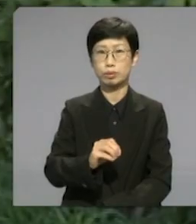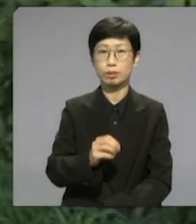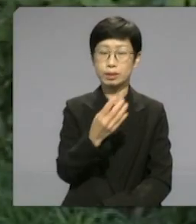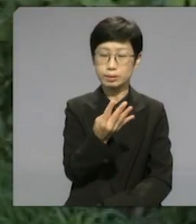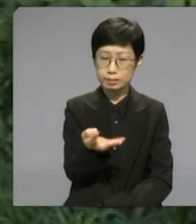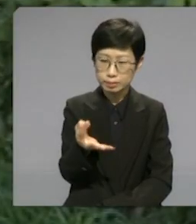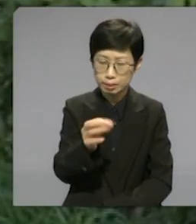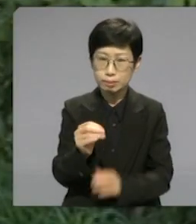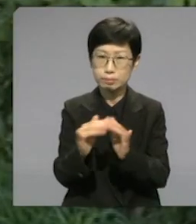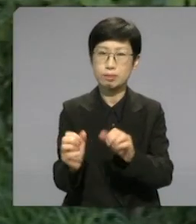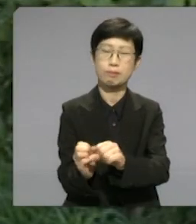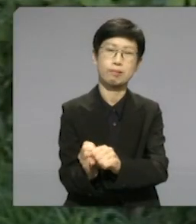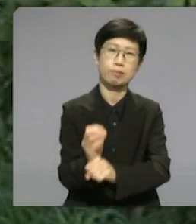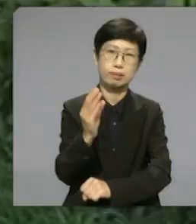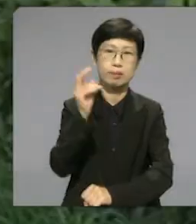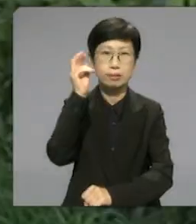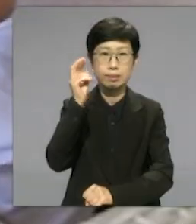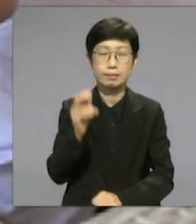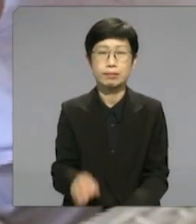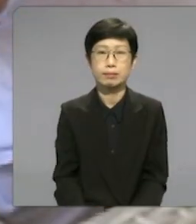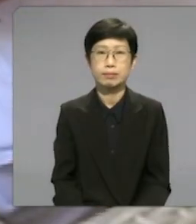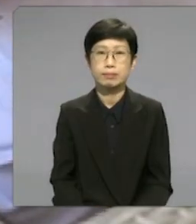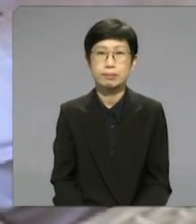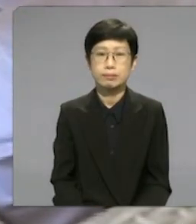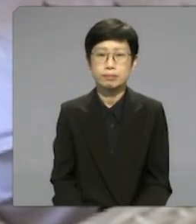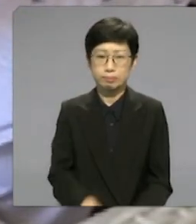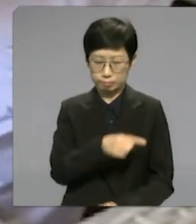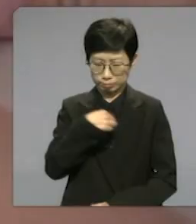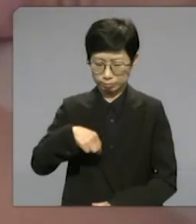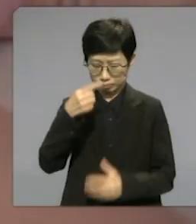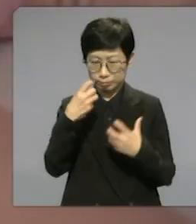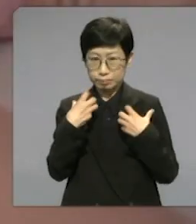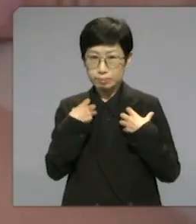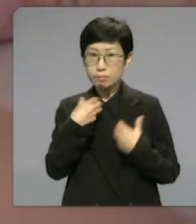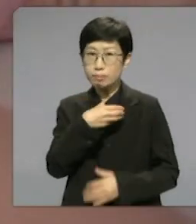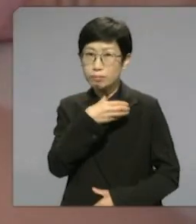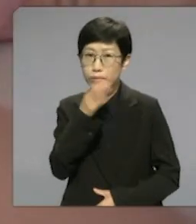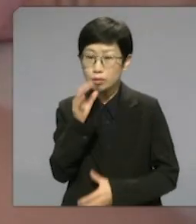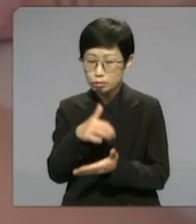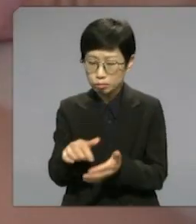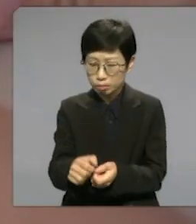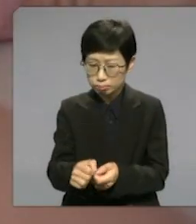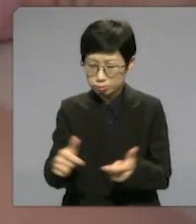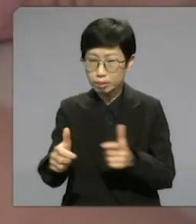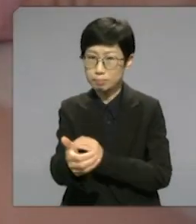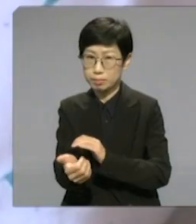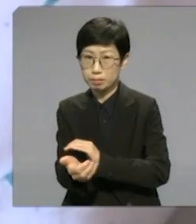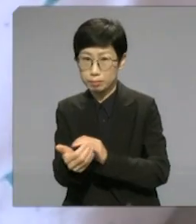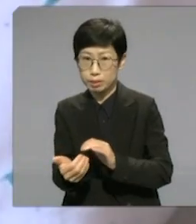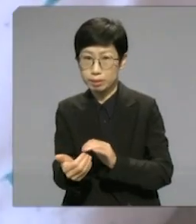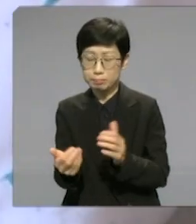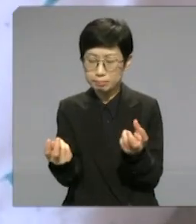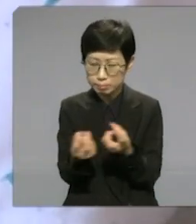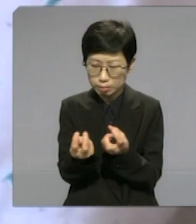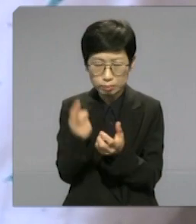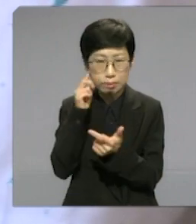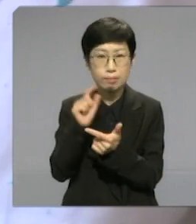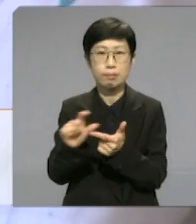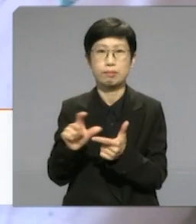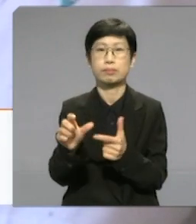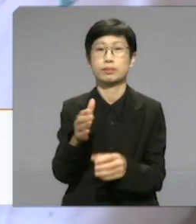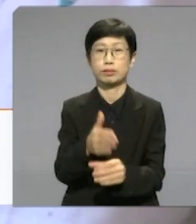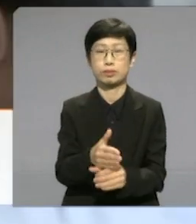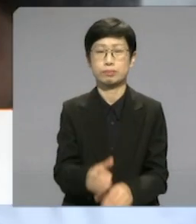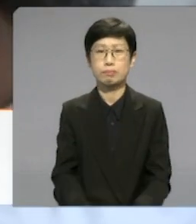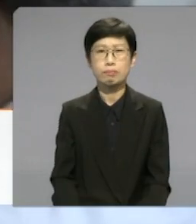명을 넘길 것으로 전망됩니다. 중국 정부는 고령화 시대를 대비한 여러 방안을 고민하고 있습니다.